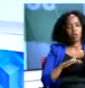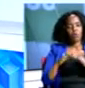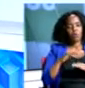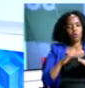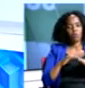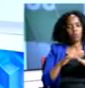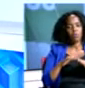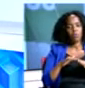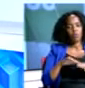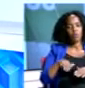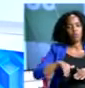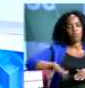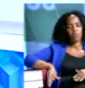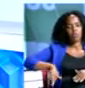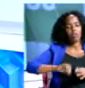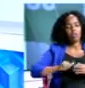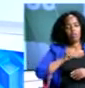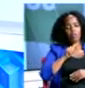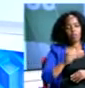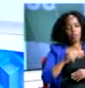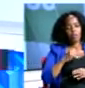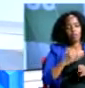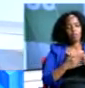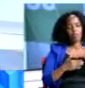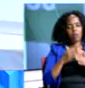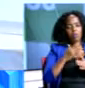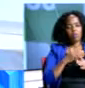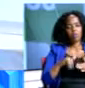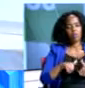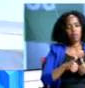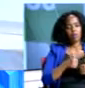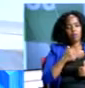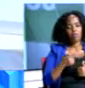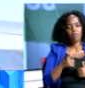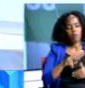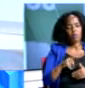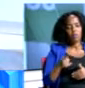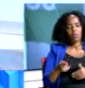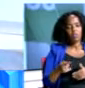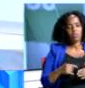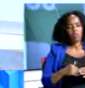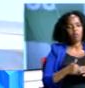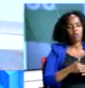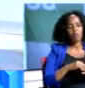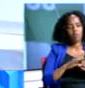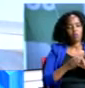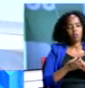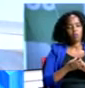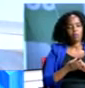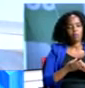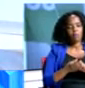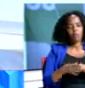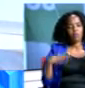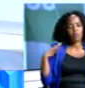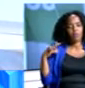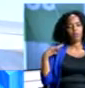ga'ee dubatti nafanii kan ijaarrames kanumaa fi uummanni keenya gama hundaanuu wanta fayyaa